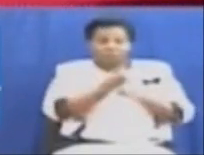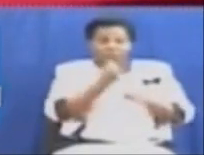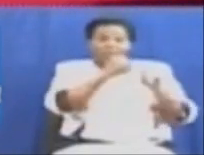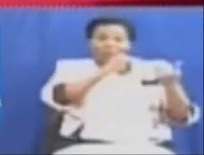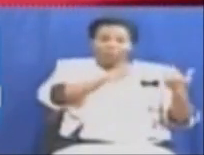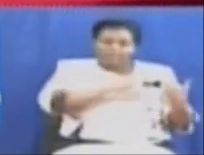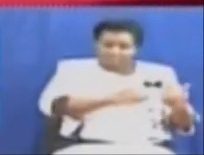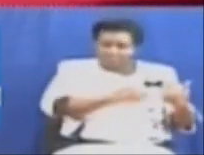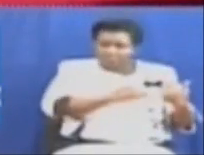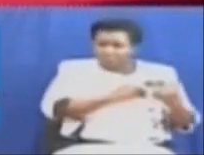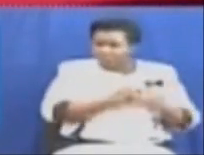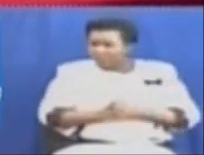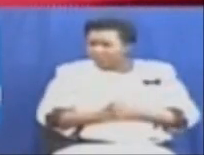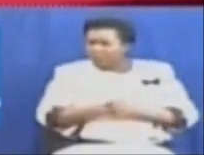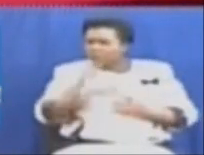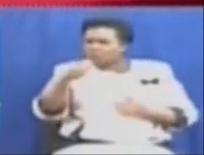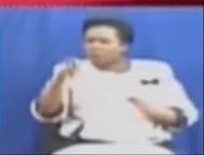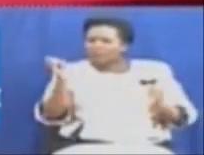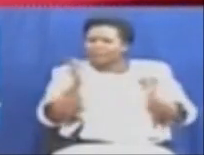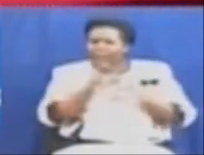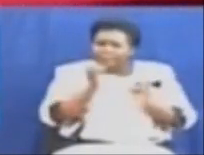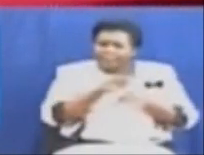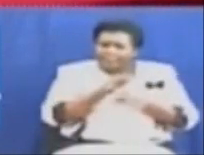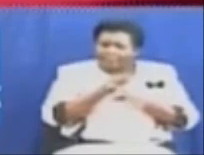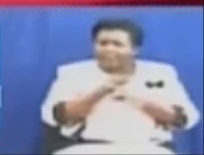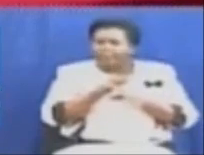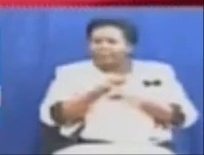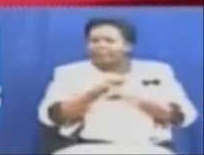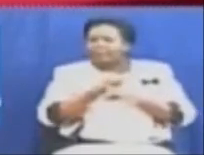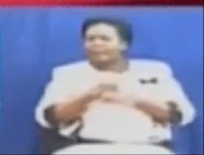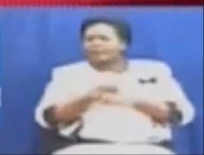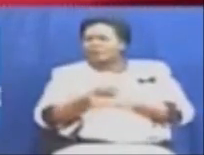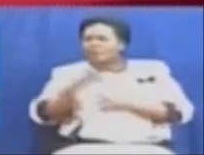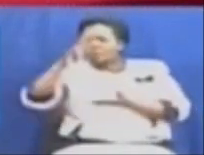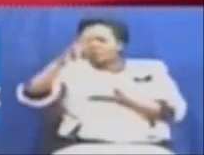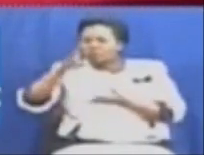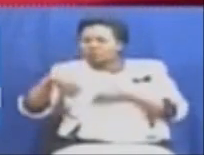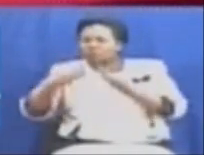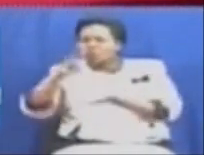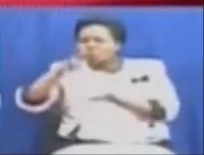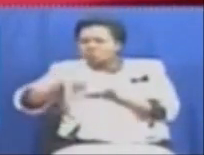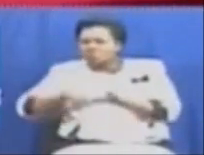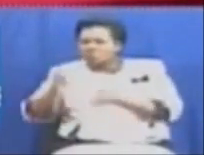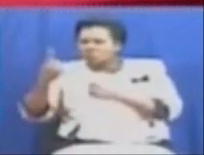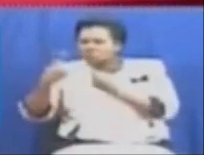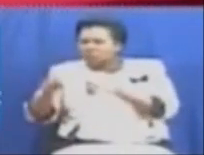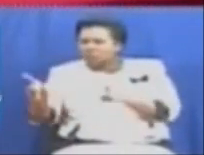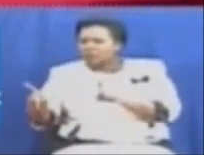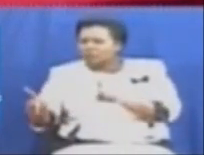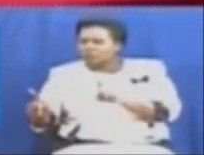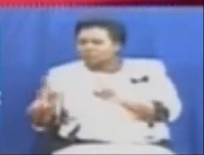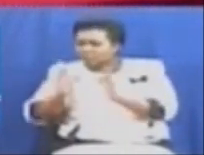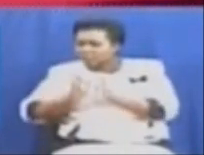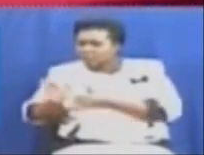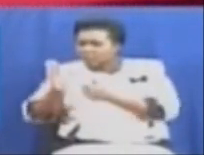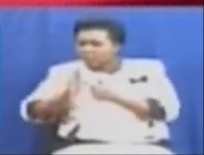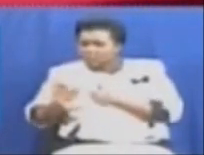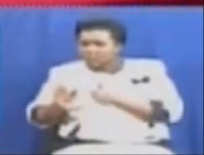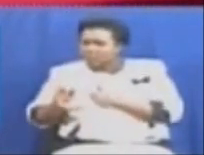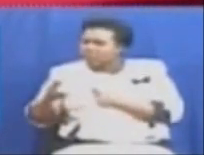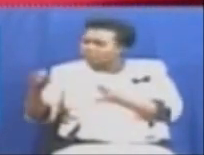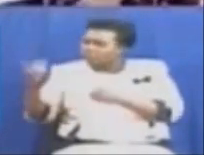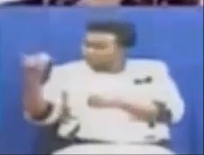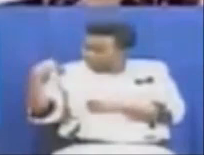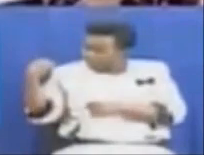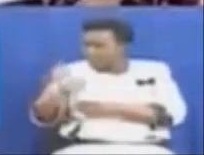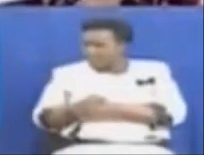ya uendeshaji wa kesi, uonevu na kuvuka kiwango ambacho kimewekwa kwa mujibu wa sheria, tulivunja baraza kwa viongozi wengine. Kwa kama kuna